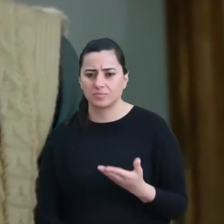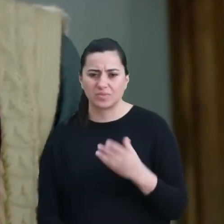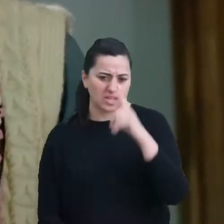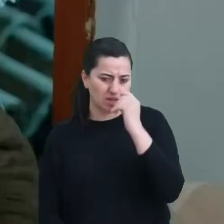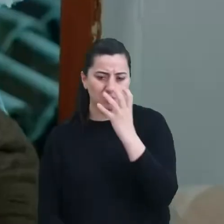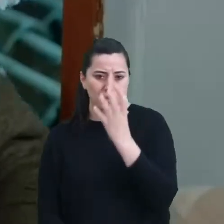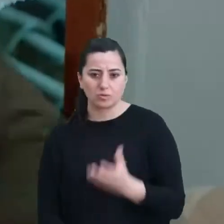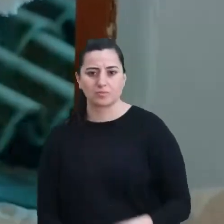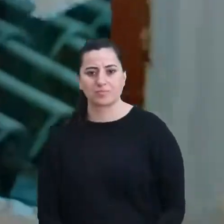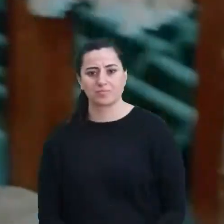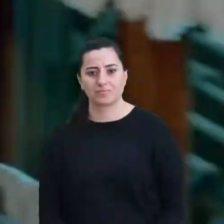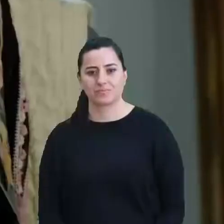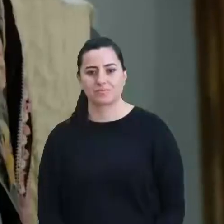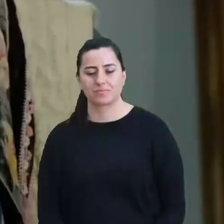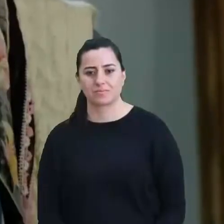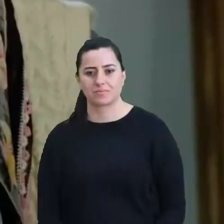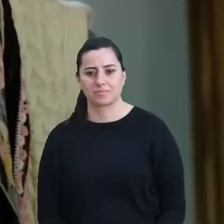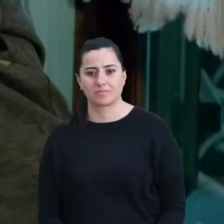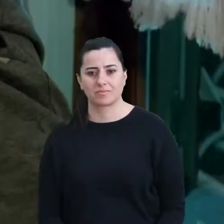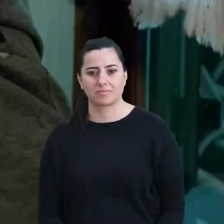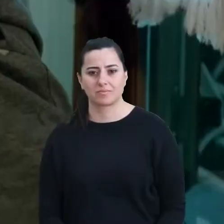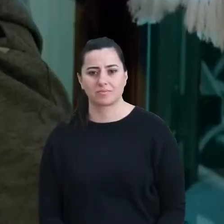Kimi beklersin? Hızla dönüp dışarı baktı.